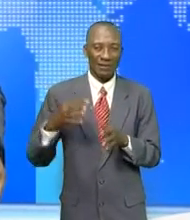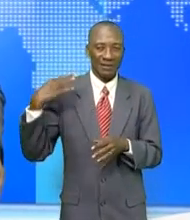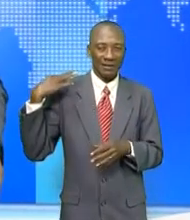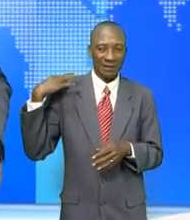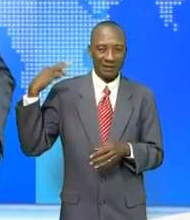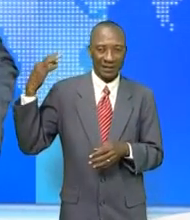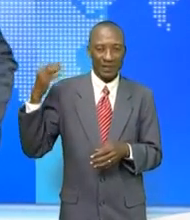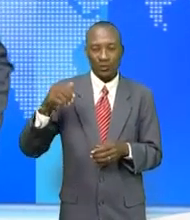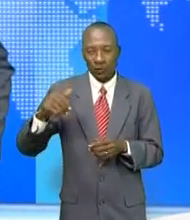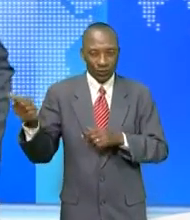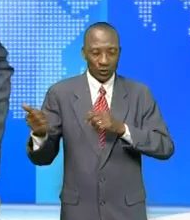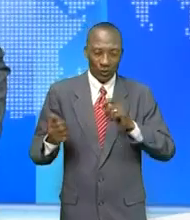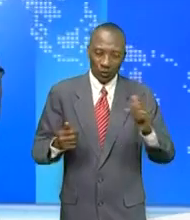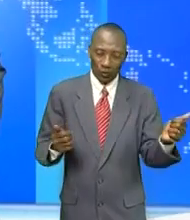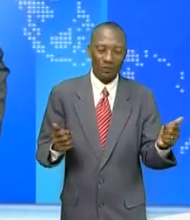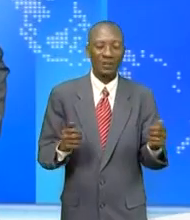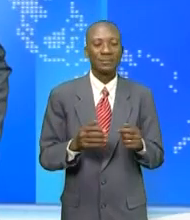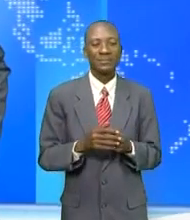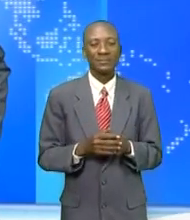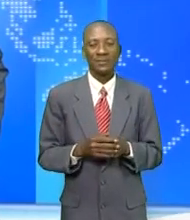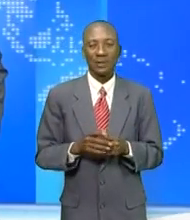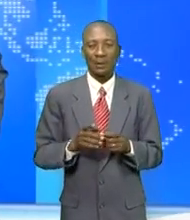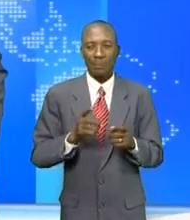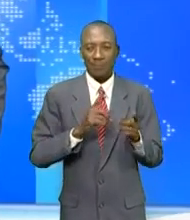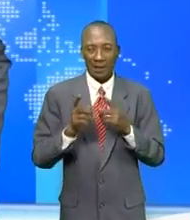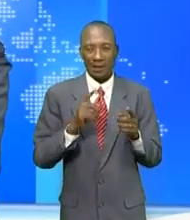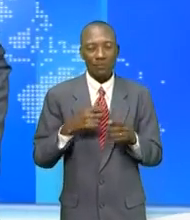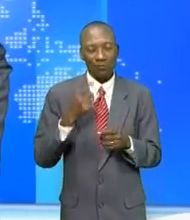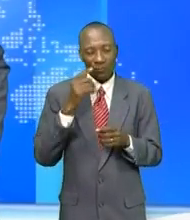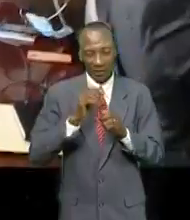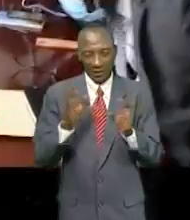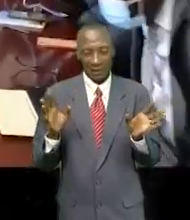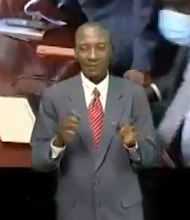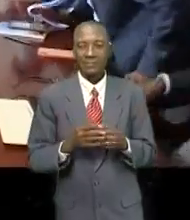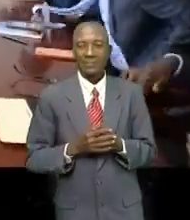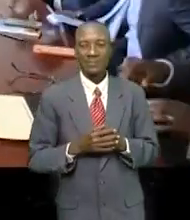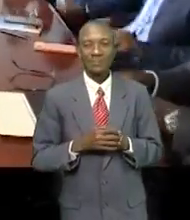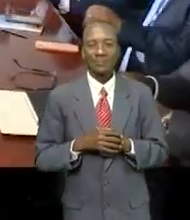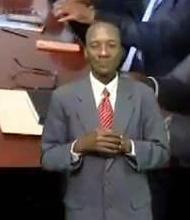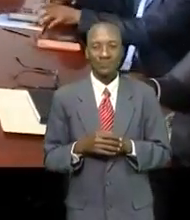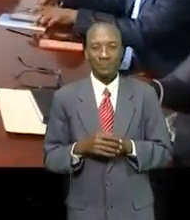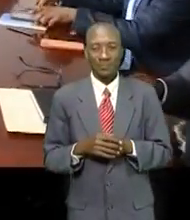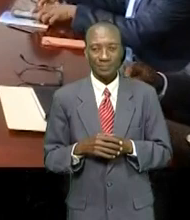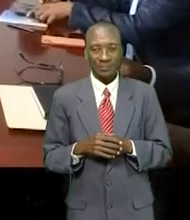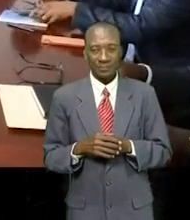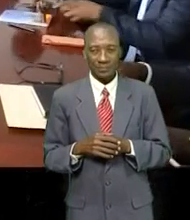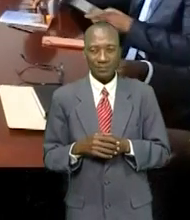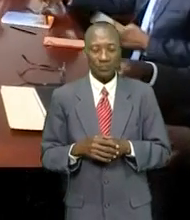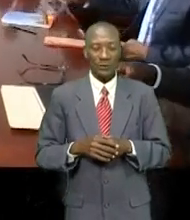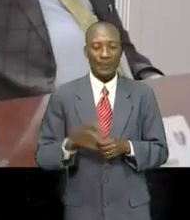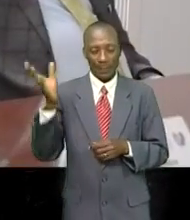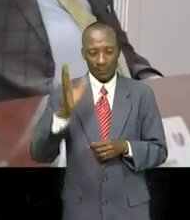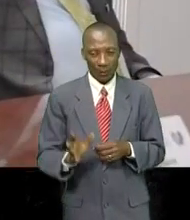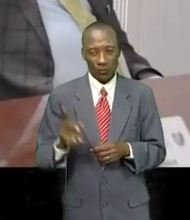Perenco et SEP Congo. Le compte-rendu avec Janine Kalenga et Jean-René Kabamba. Le Congo central ambitionne